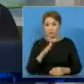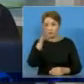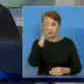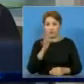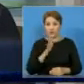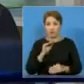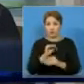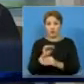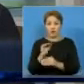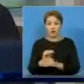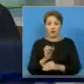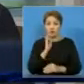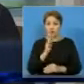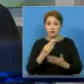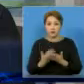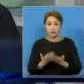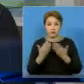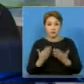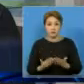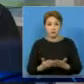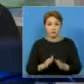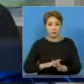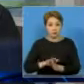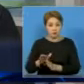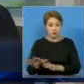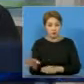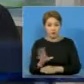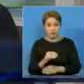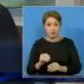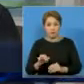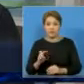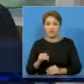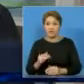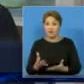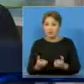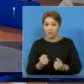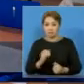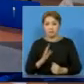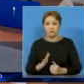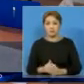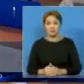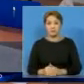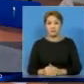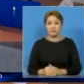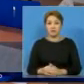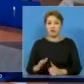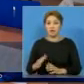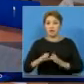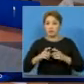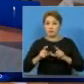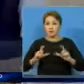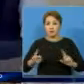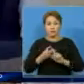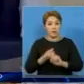айдыкі қосылып, төленіп қазіргі таңда толық барлық магистрлер алып отыр. Әлемдік дертке байланысты